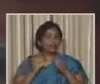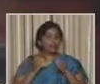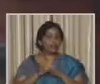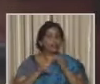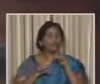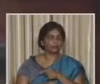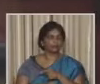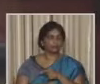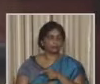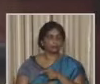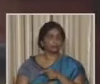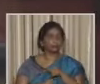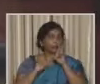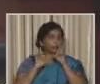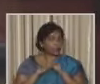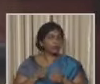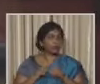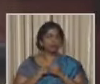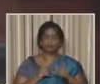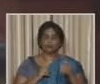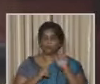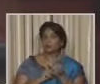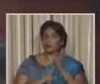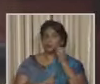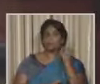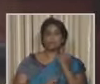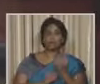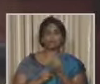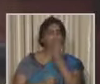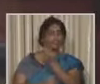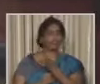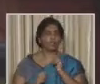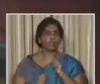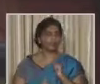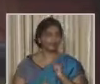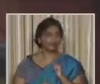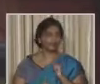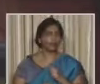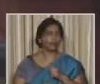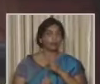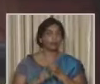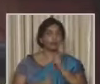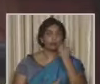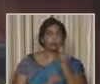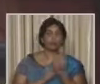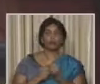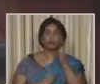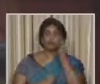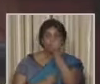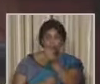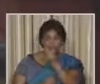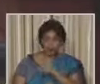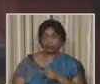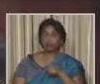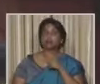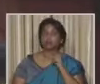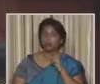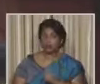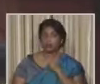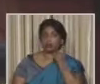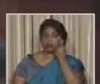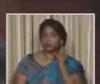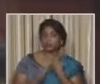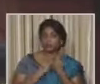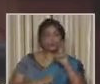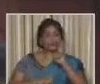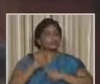எனவே அதற்காகத்தான் அரசியல் தலைமைத்துவம் நியமிக்கப்படுகிறது. இத்தகைய நிலைமை ஏற்பட்டால் அவருக்கு நிறைவேற்ற அதிகாரம் எதற்காக வழங்கப்பட்டிருக்கிறது?